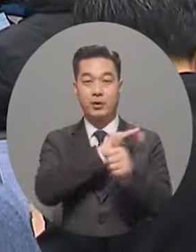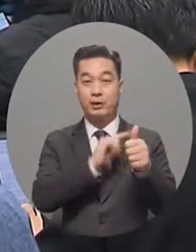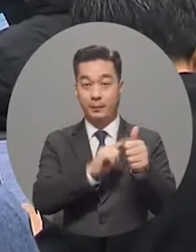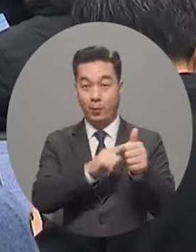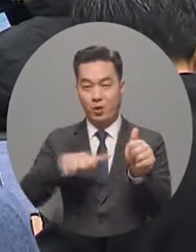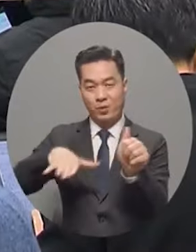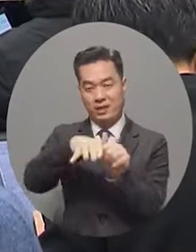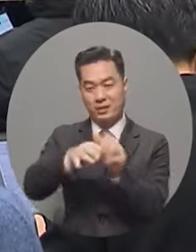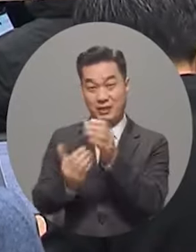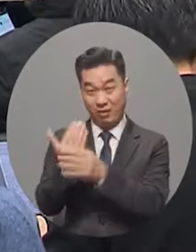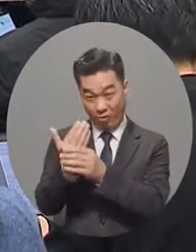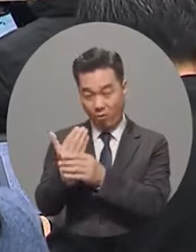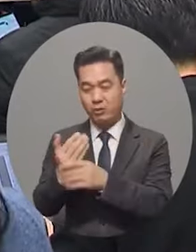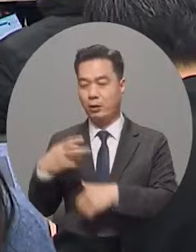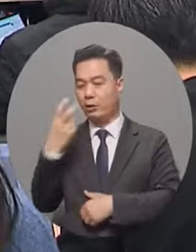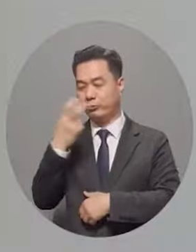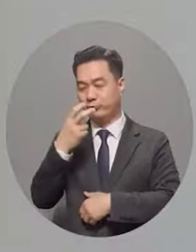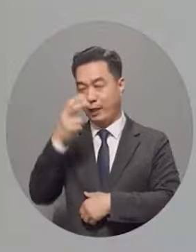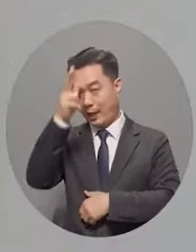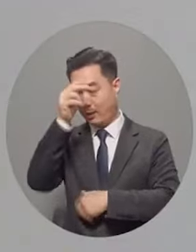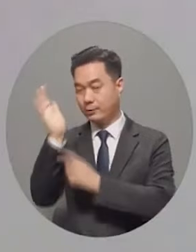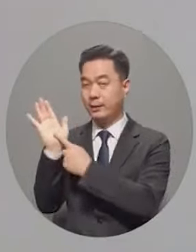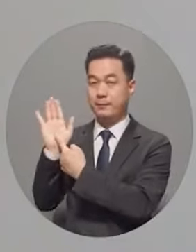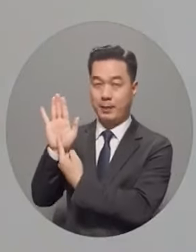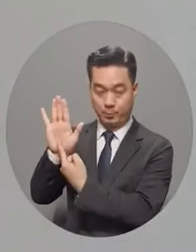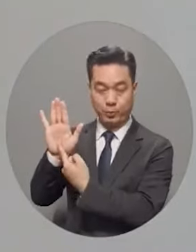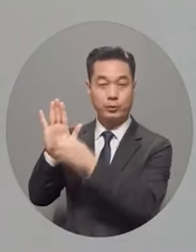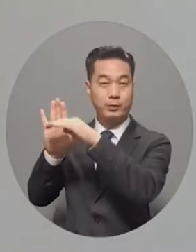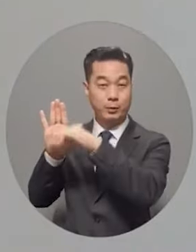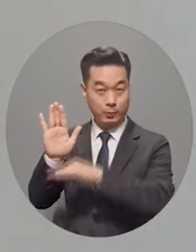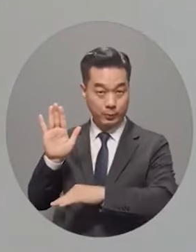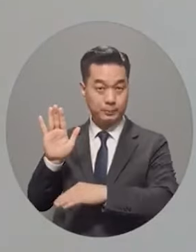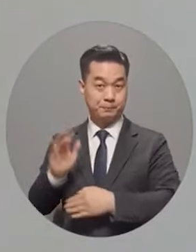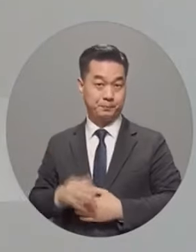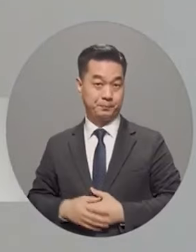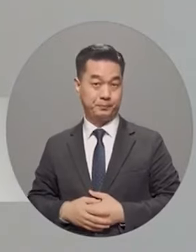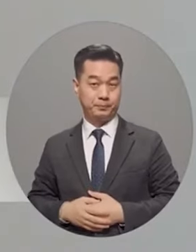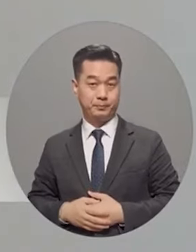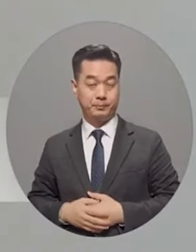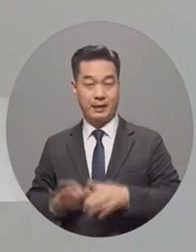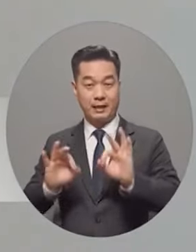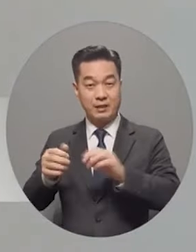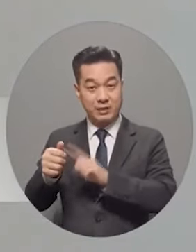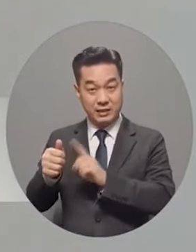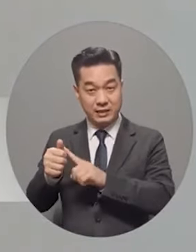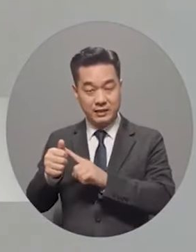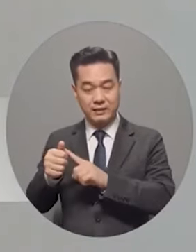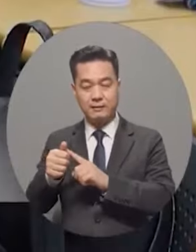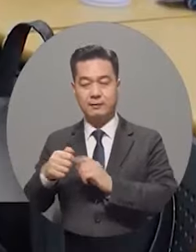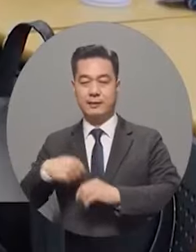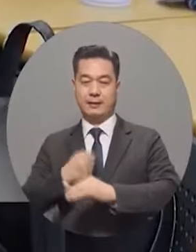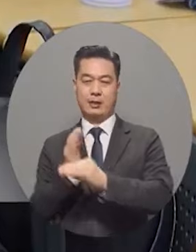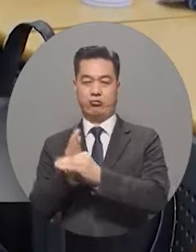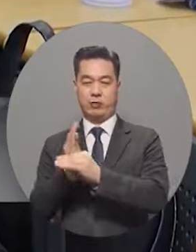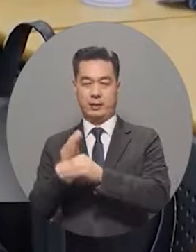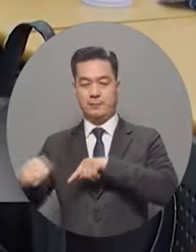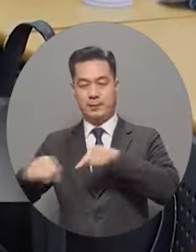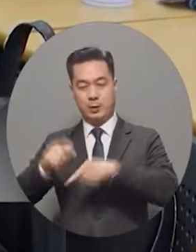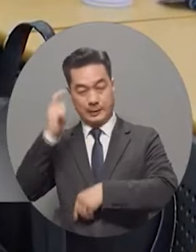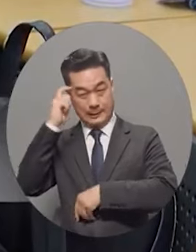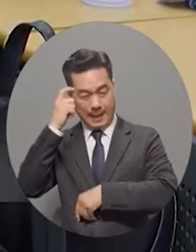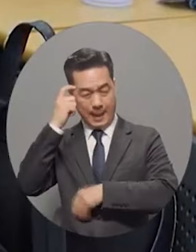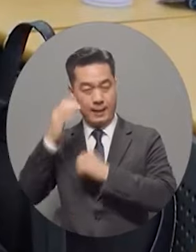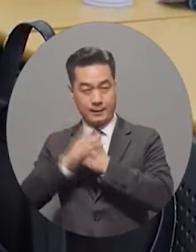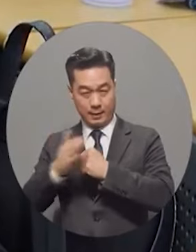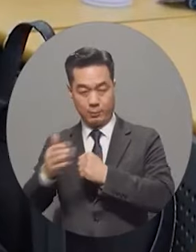피습 사건을 수사해온 경찰이 최종 수사 결과를 발표했습니다. 피의자 김모 씨의 주관적인 정치적 신념이 극단적